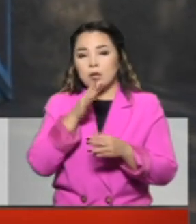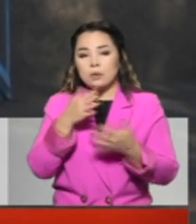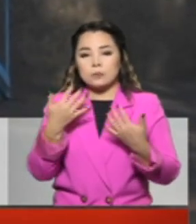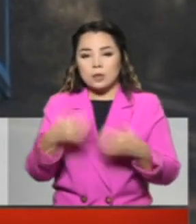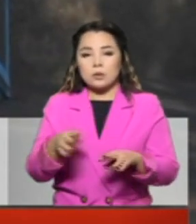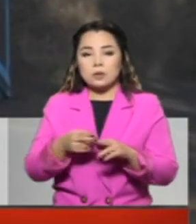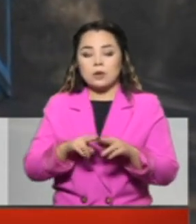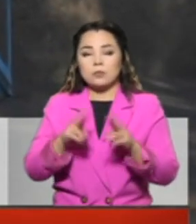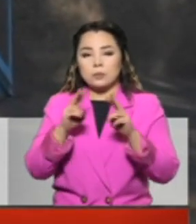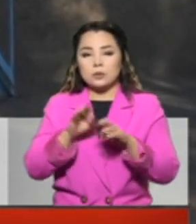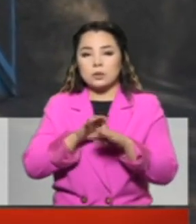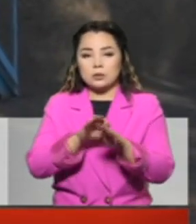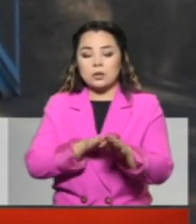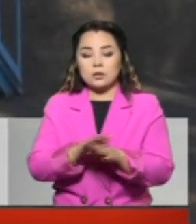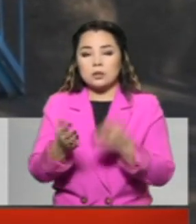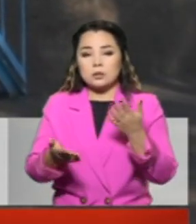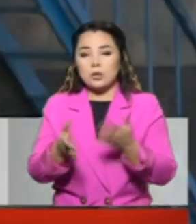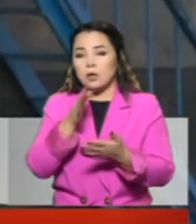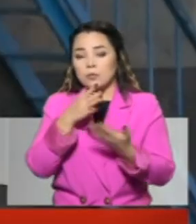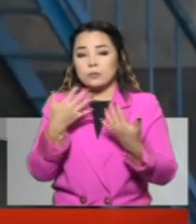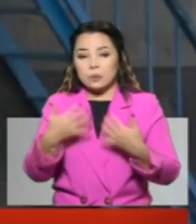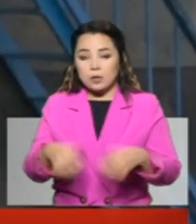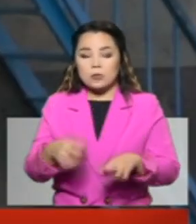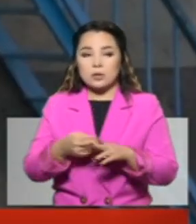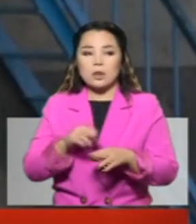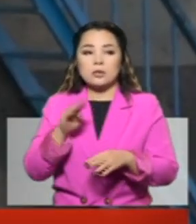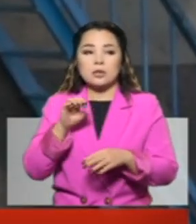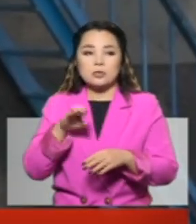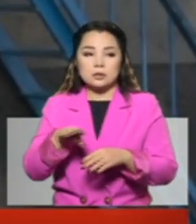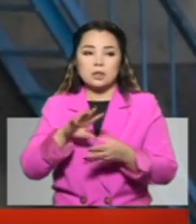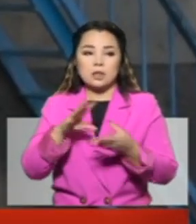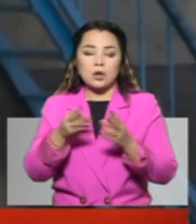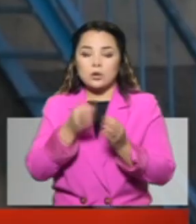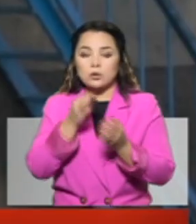өтіп кеткен пробирка сыртында жазылтырады. Егер өтіп кеткен жағдайда болса, ол тест нәтижесі дұрыс бермеуі мүмкін.